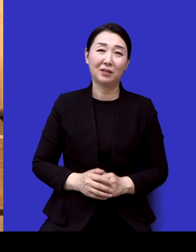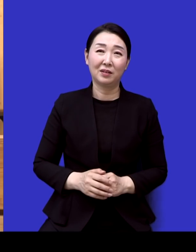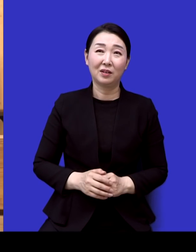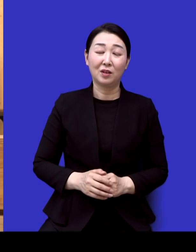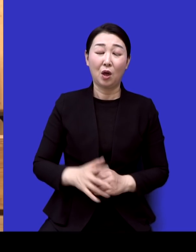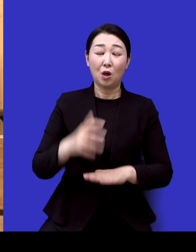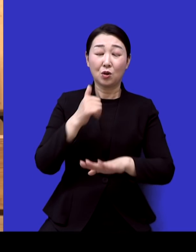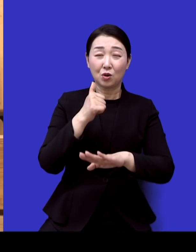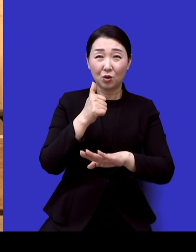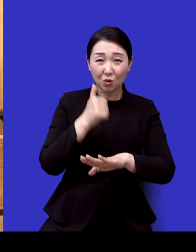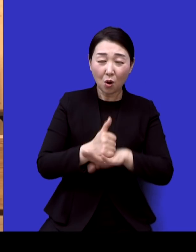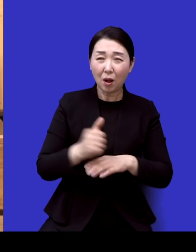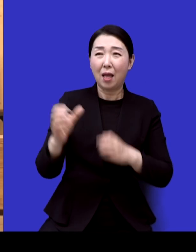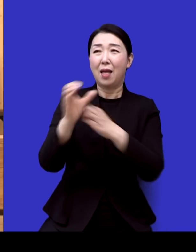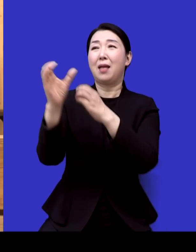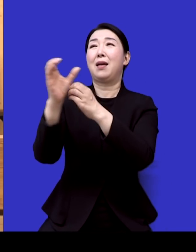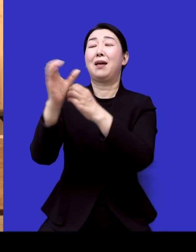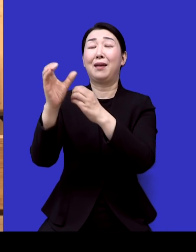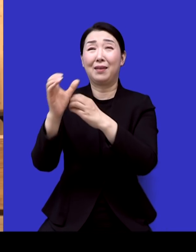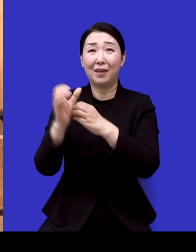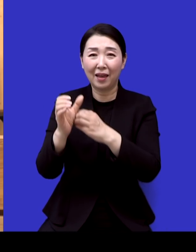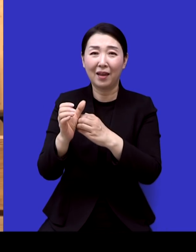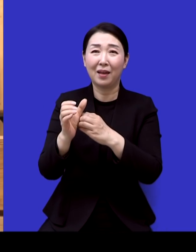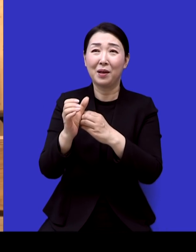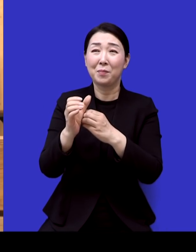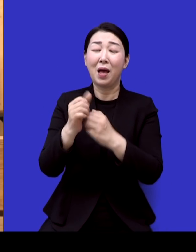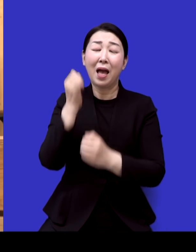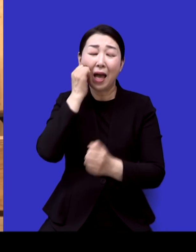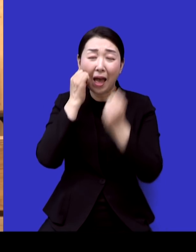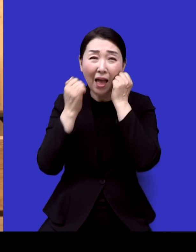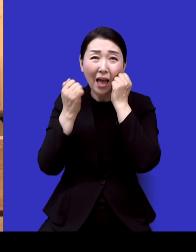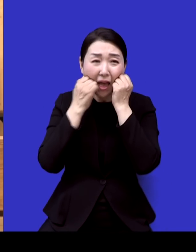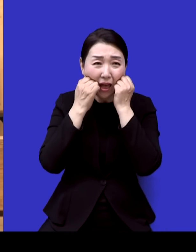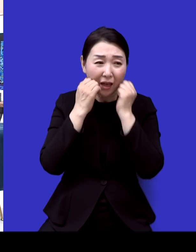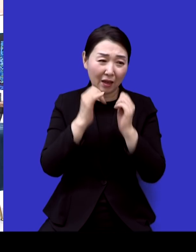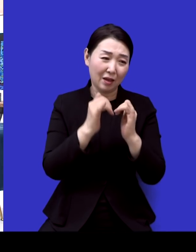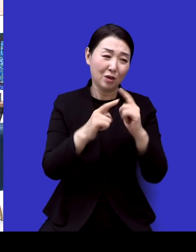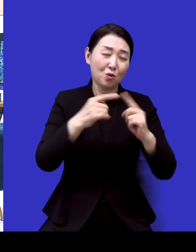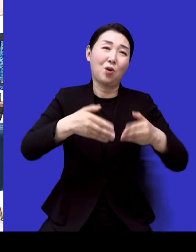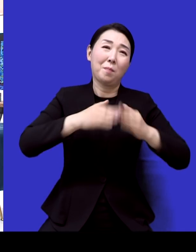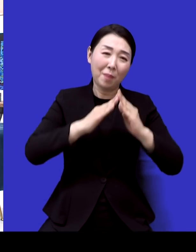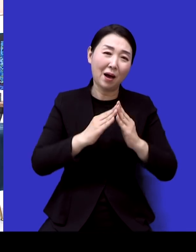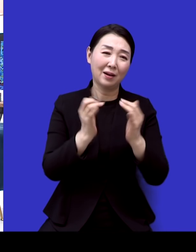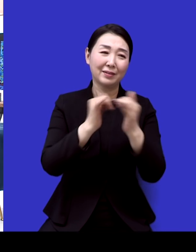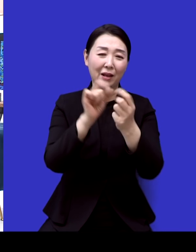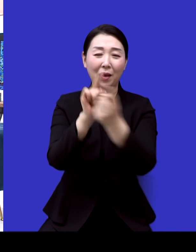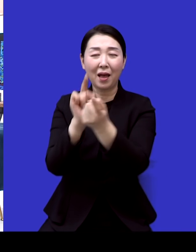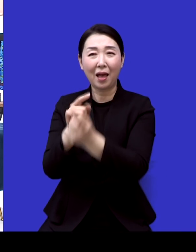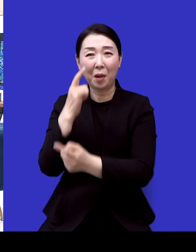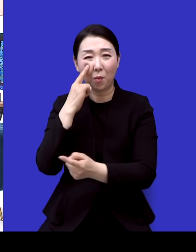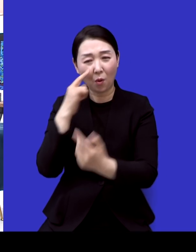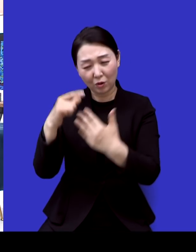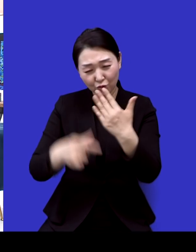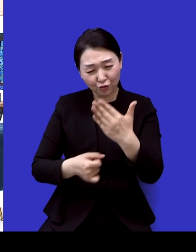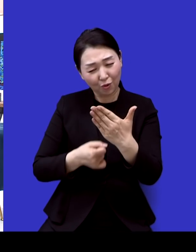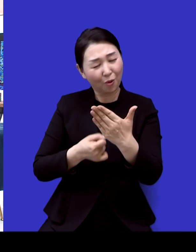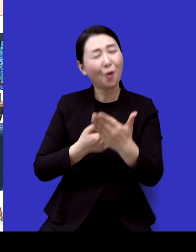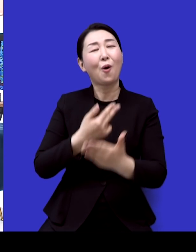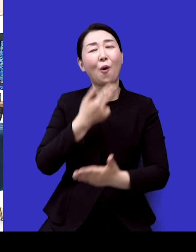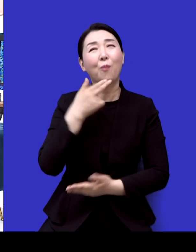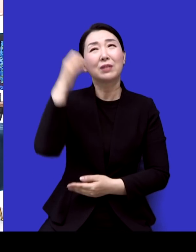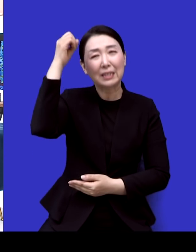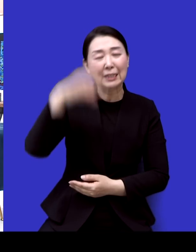언어를 배우고, 부딪혀서 사람 사귀고, 모든 걸 그냥 뭐 이렇게 순서가 없이 진행이 된 거 아니에요? 네네.